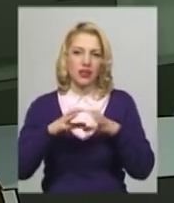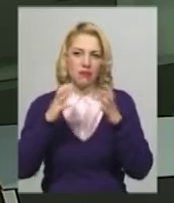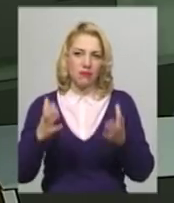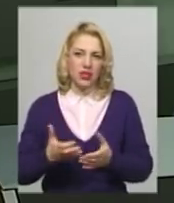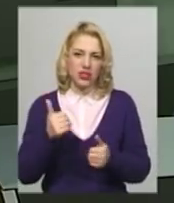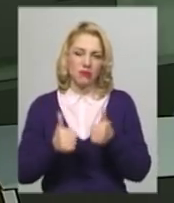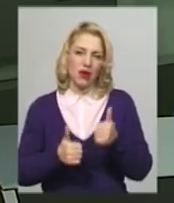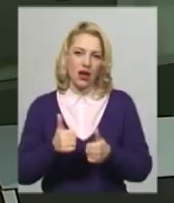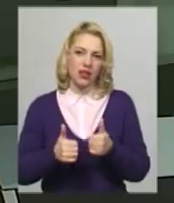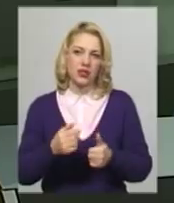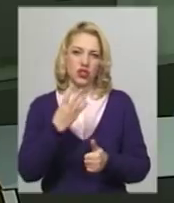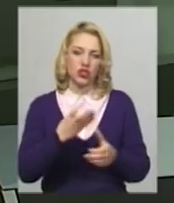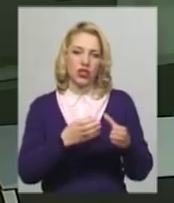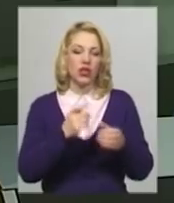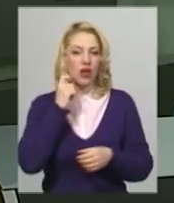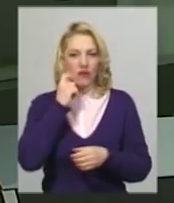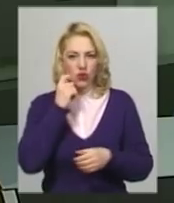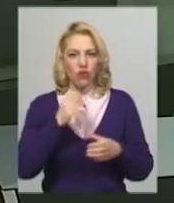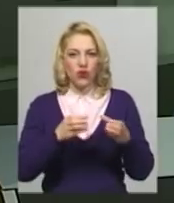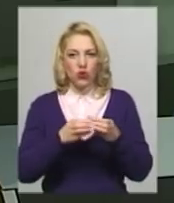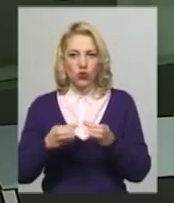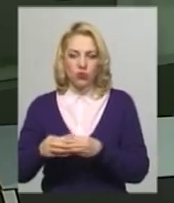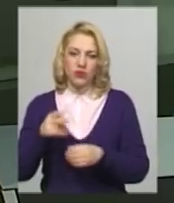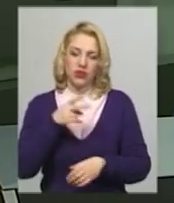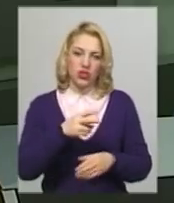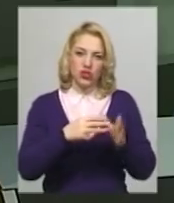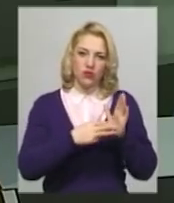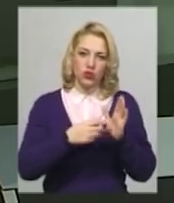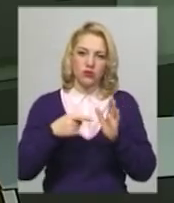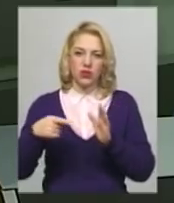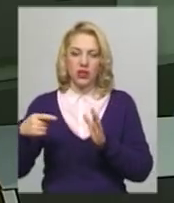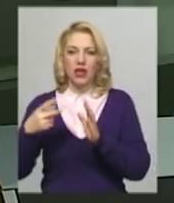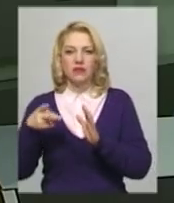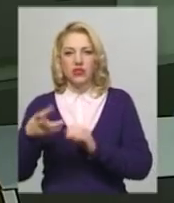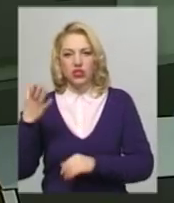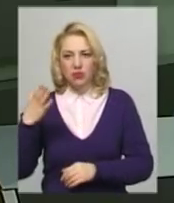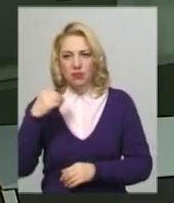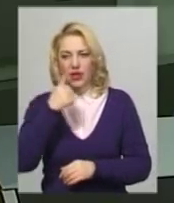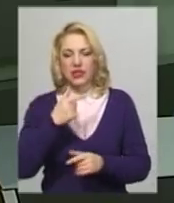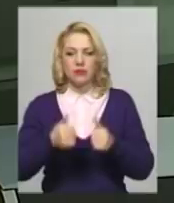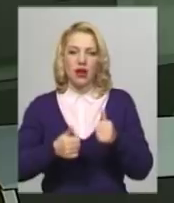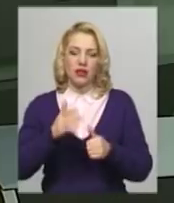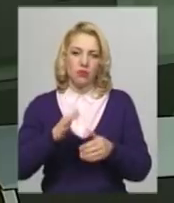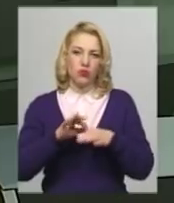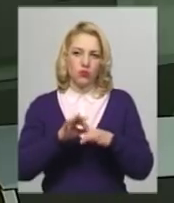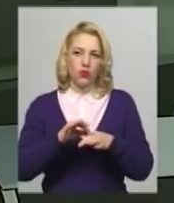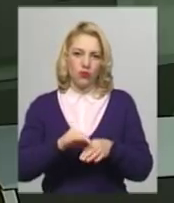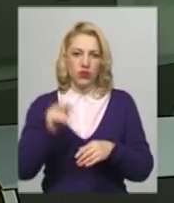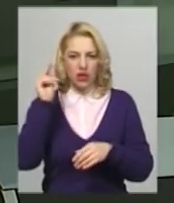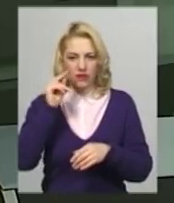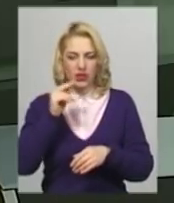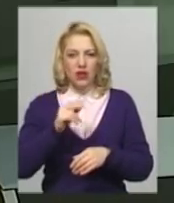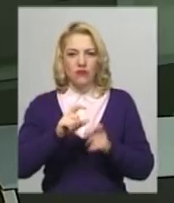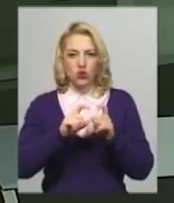груп, починаючи з 2008 року народження до 2005-го. Змагання проводитимуться в навчально-виховному комплексі номер 6.